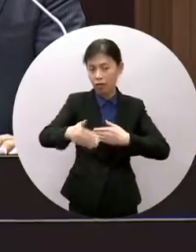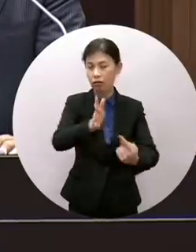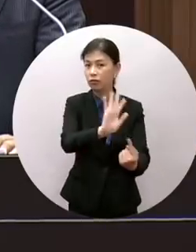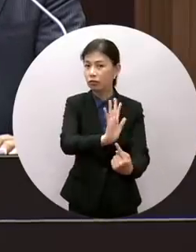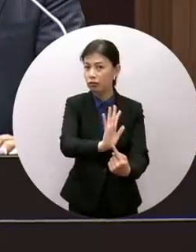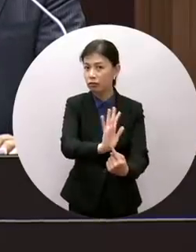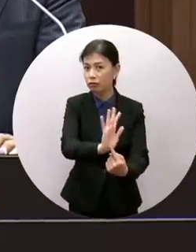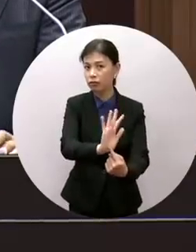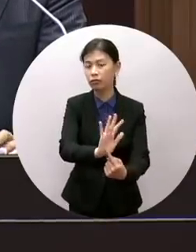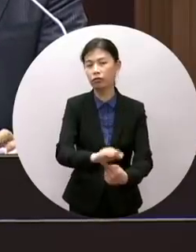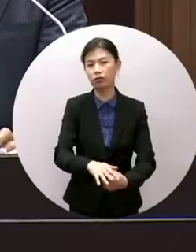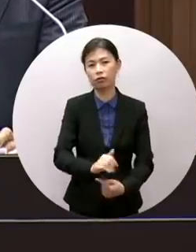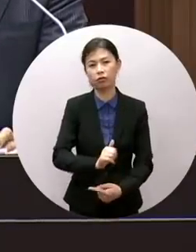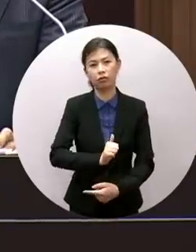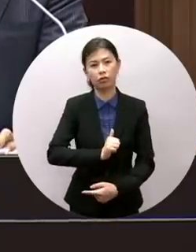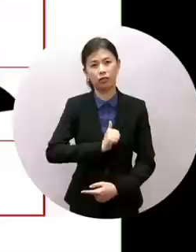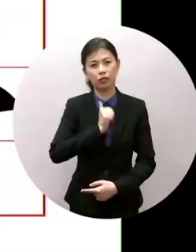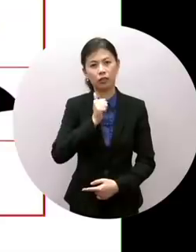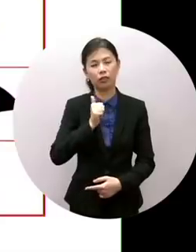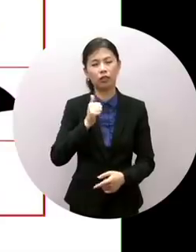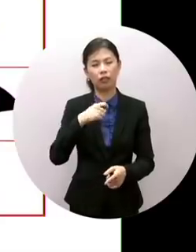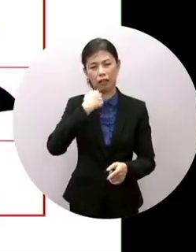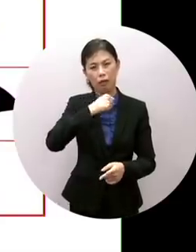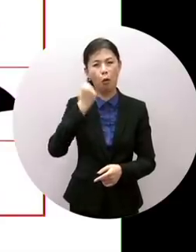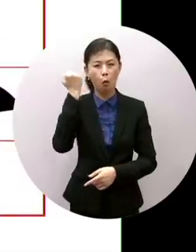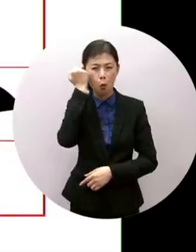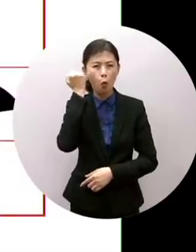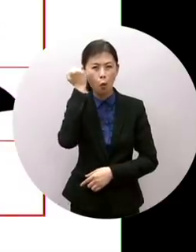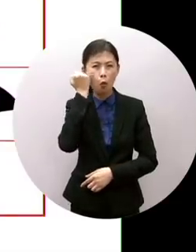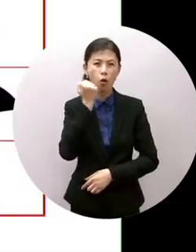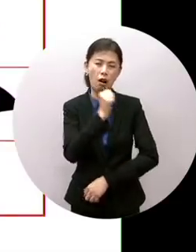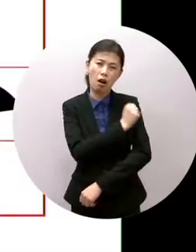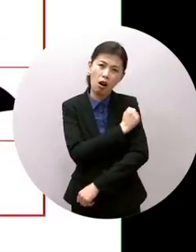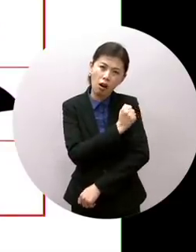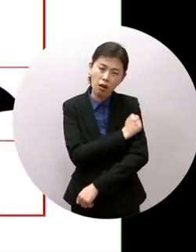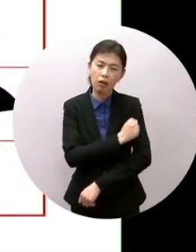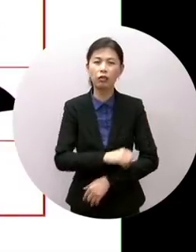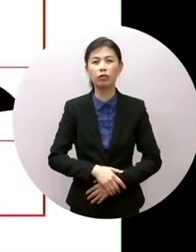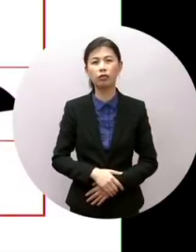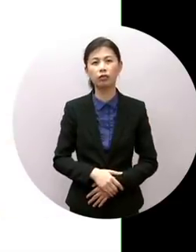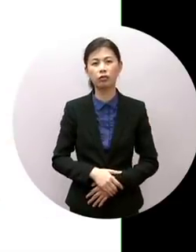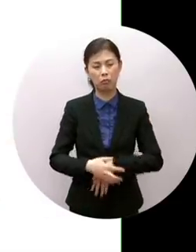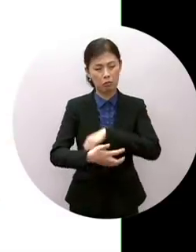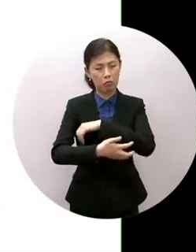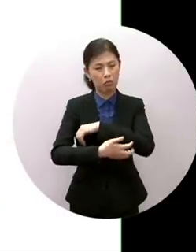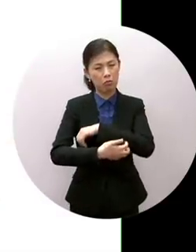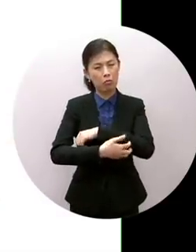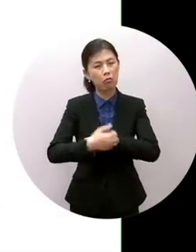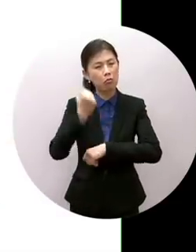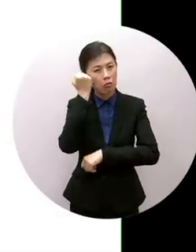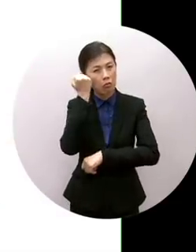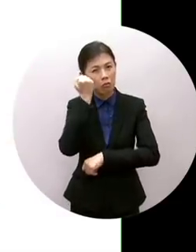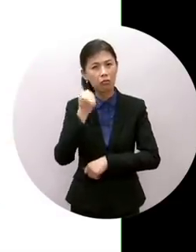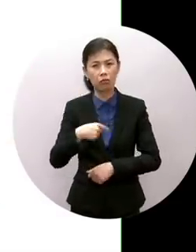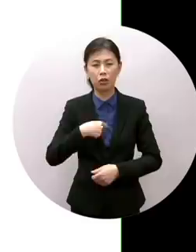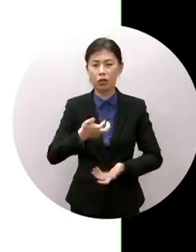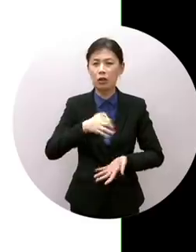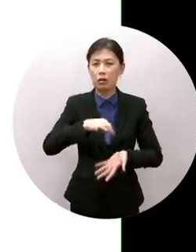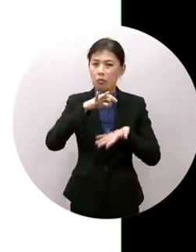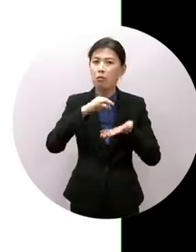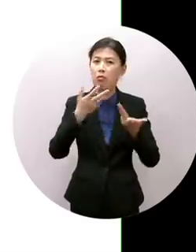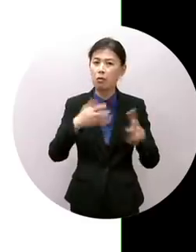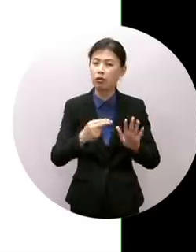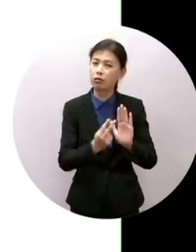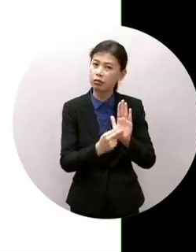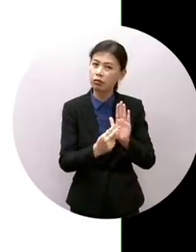离岸风力啊，我们真的是变成苦劳呢，院长。刚刚我提的那两个例子啊，只是一个例子哦，